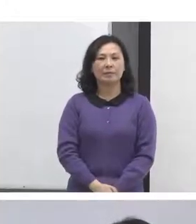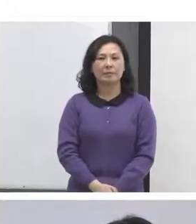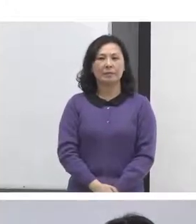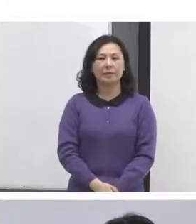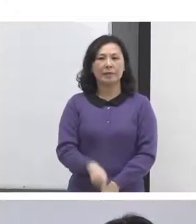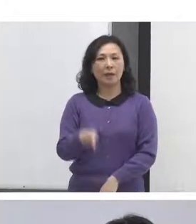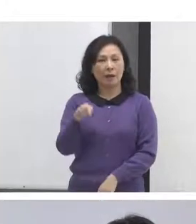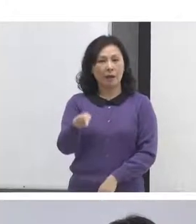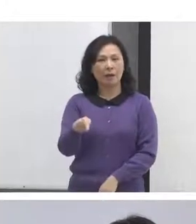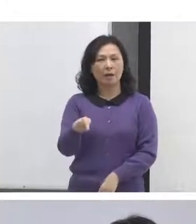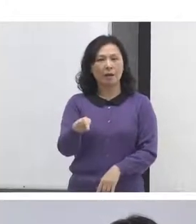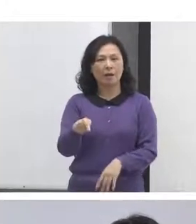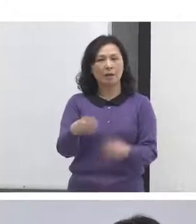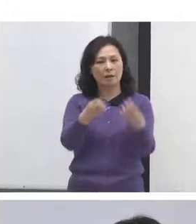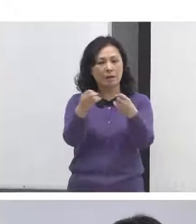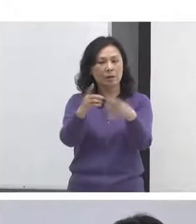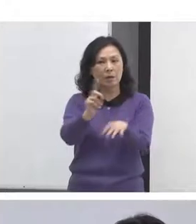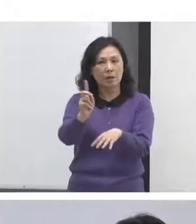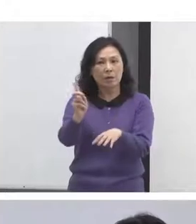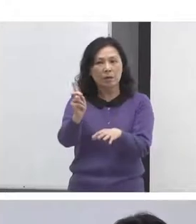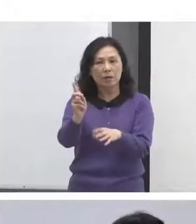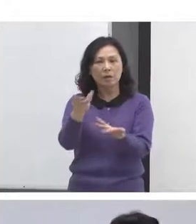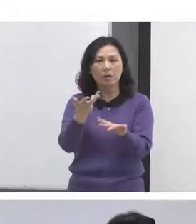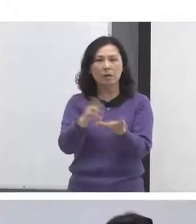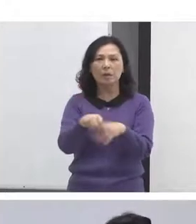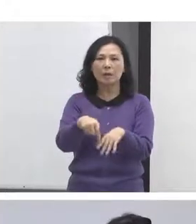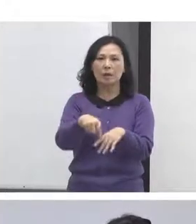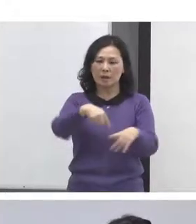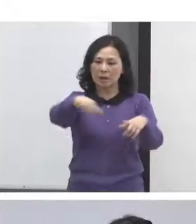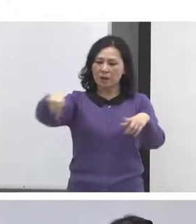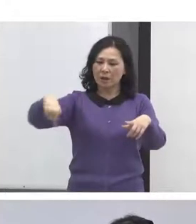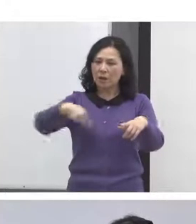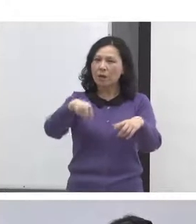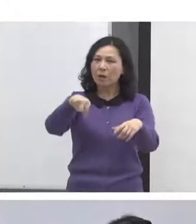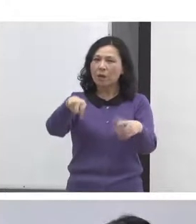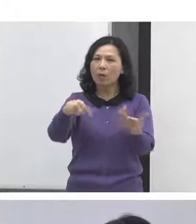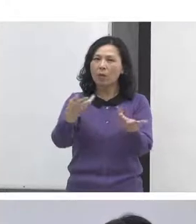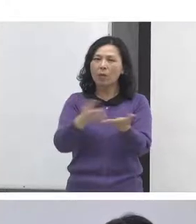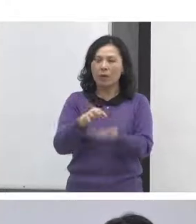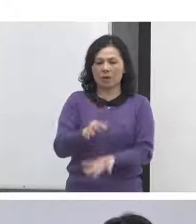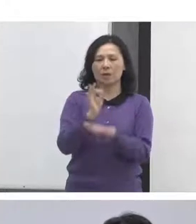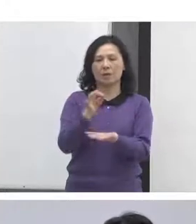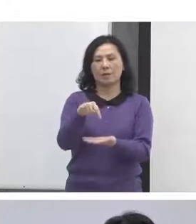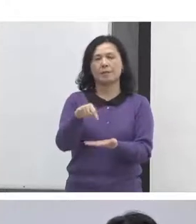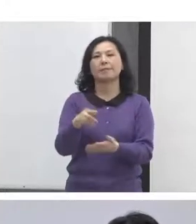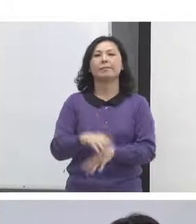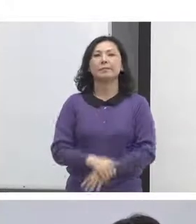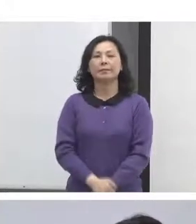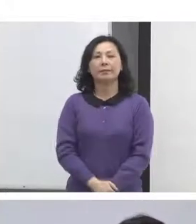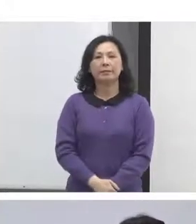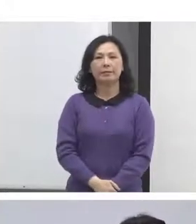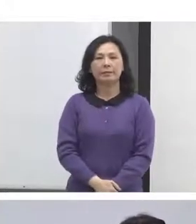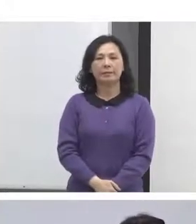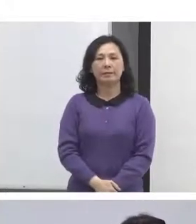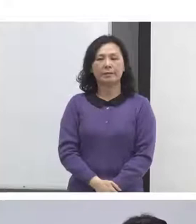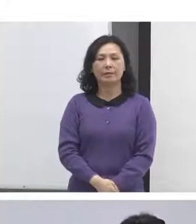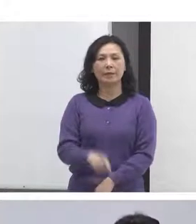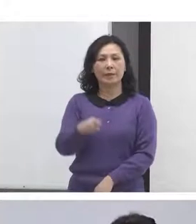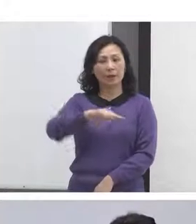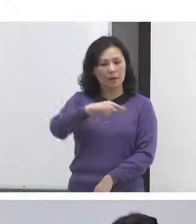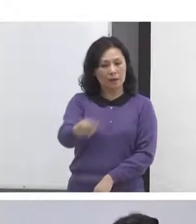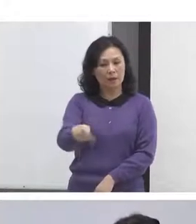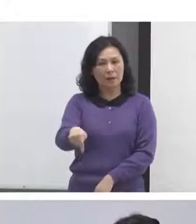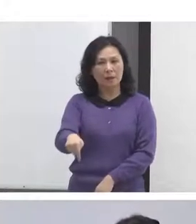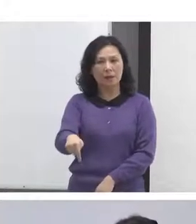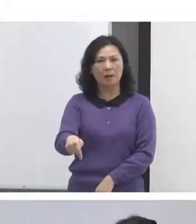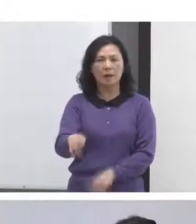是在讨论就是 free software free culture 这一块的时候提出这样的东西。那可是我们知道，就是说往下这样发